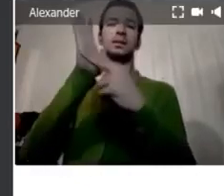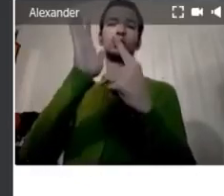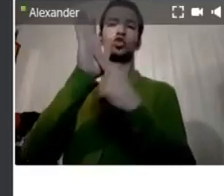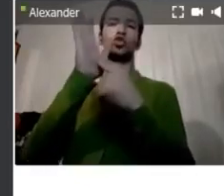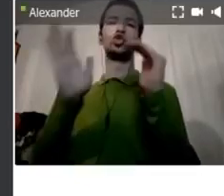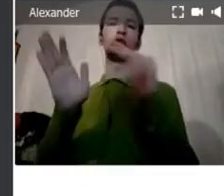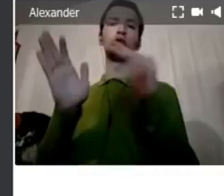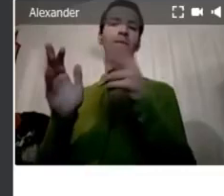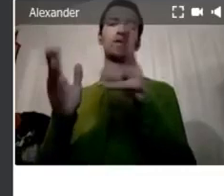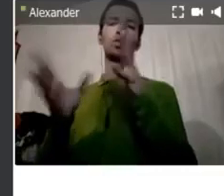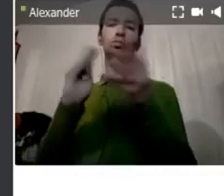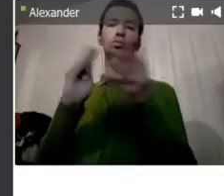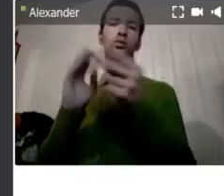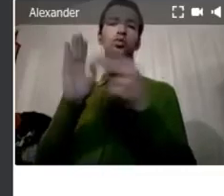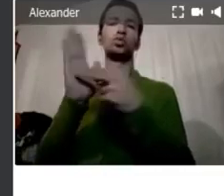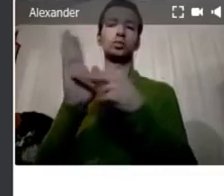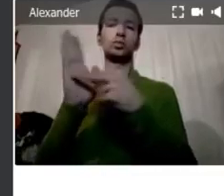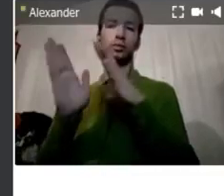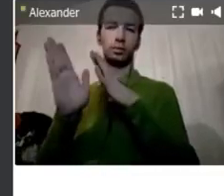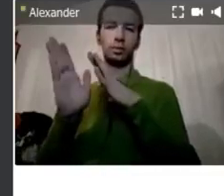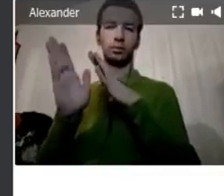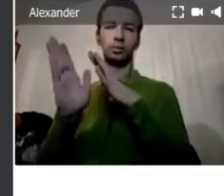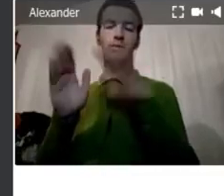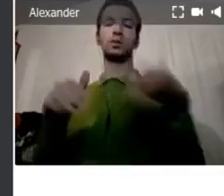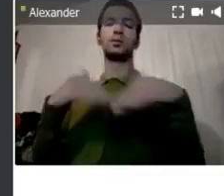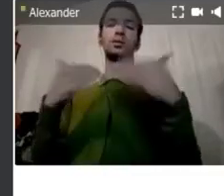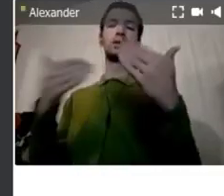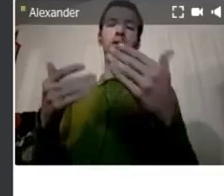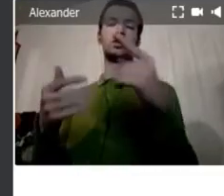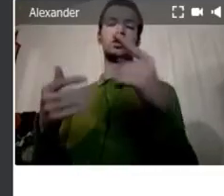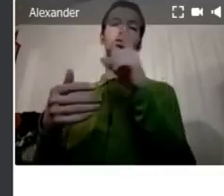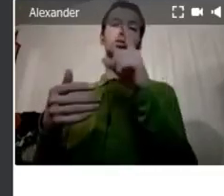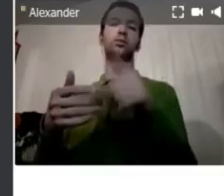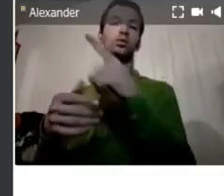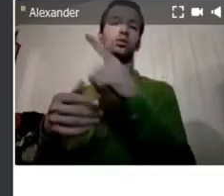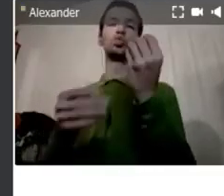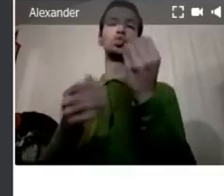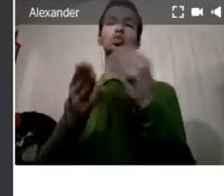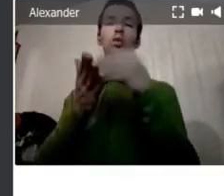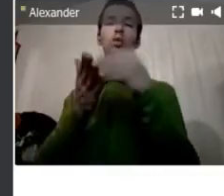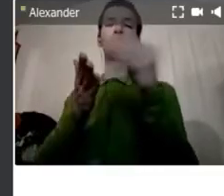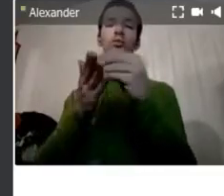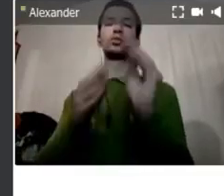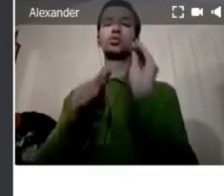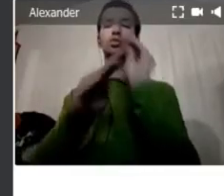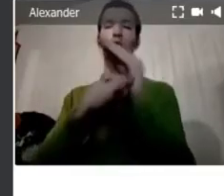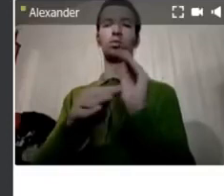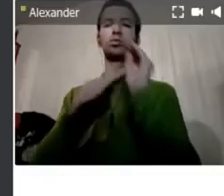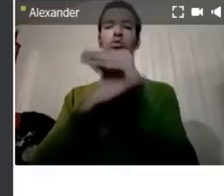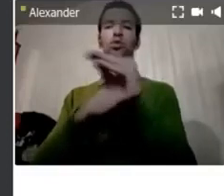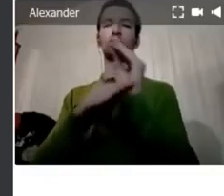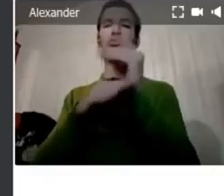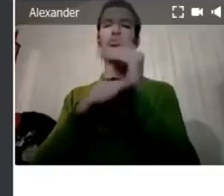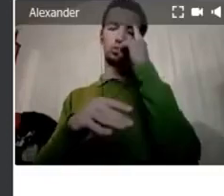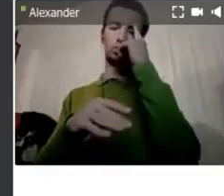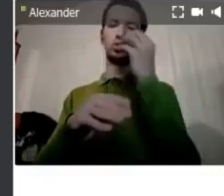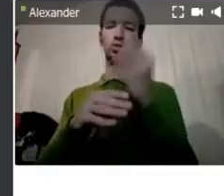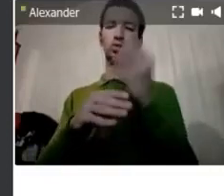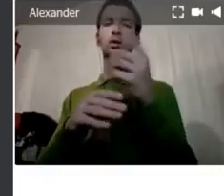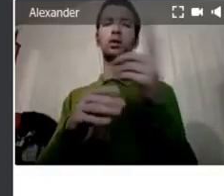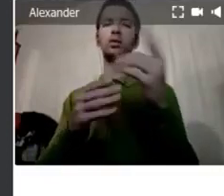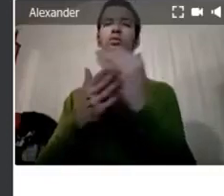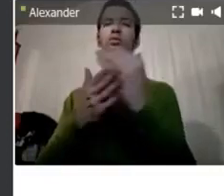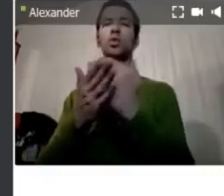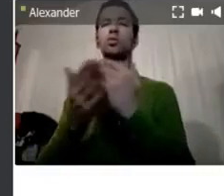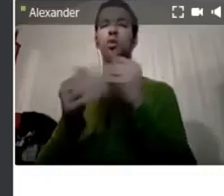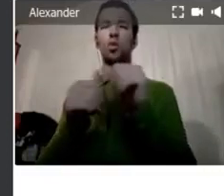доход увеличился до 529 тысяч, то есть более чем полмиллиона, ну практически в два раза. За